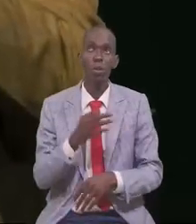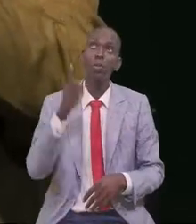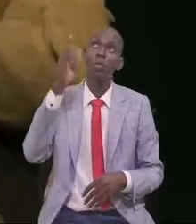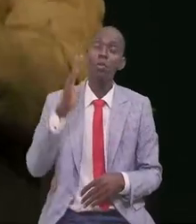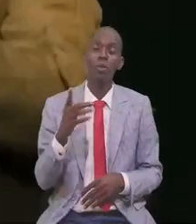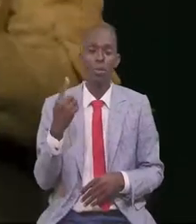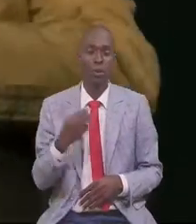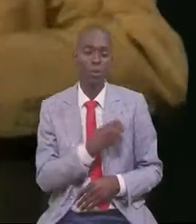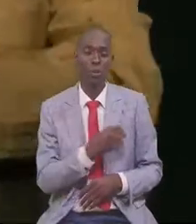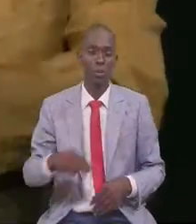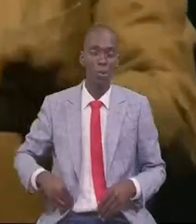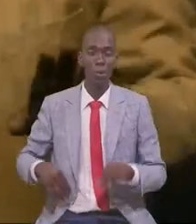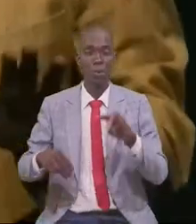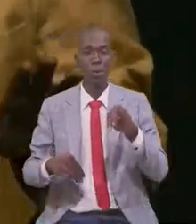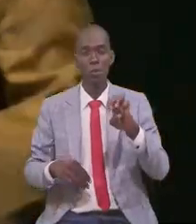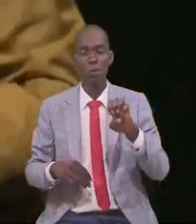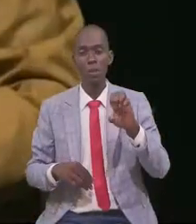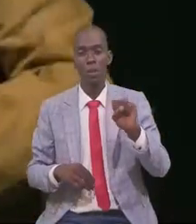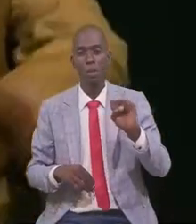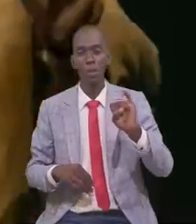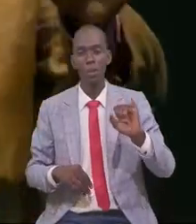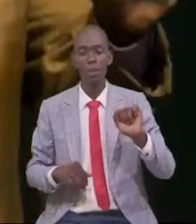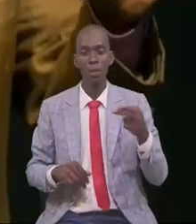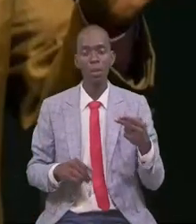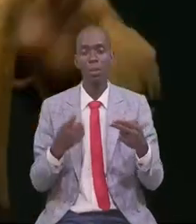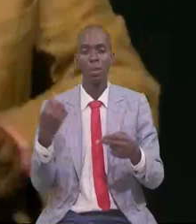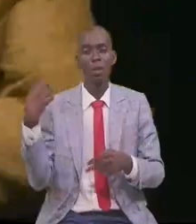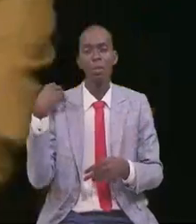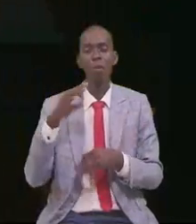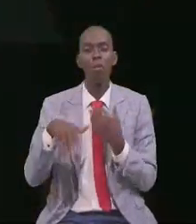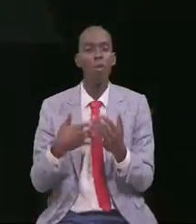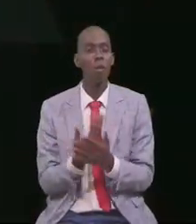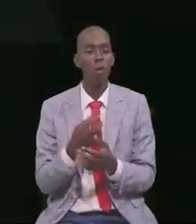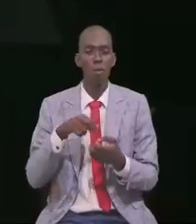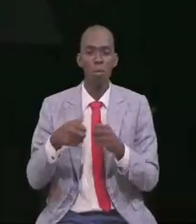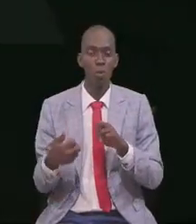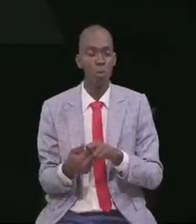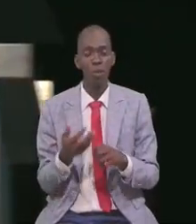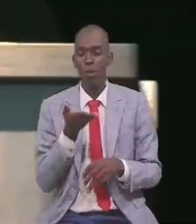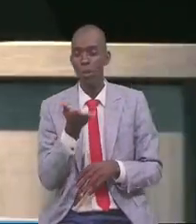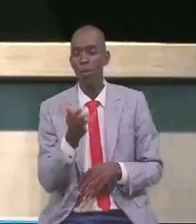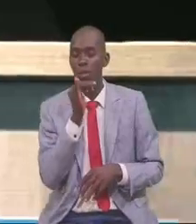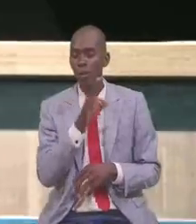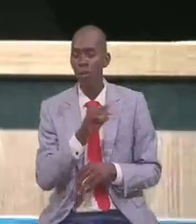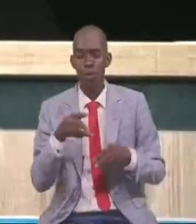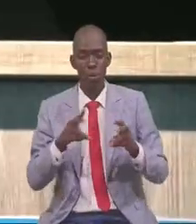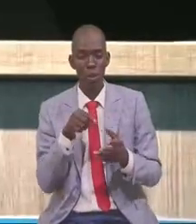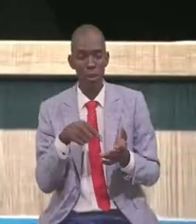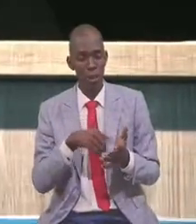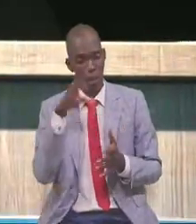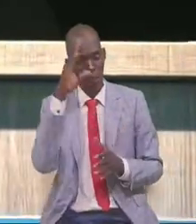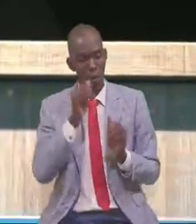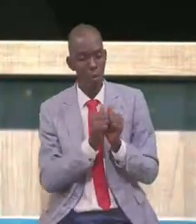le Maître de toutes les situations. Ce n'était pas possible pour que cet homme désespéré